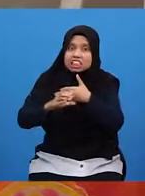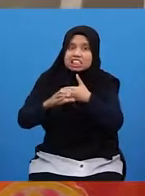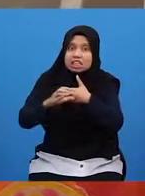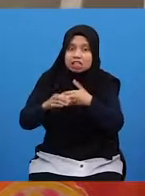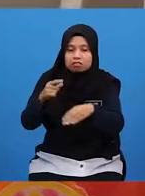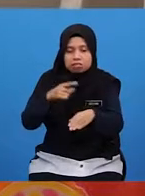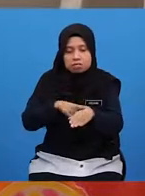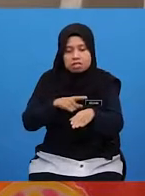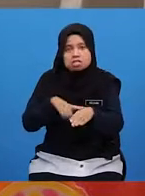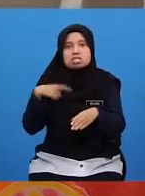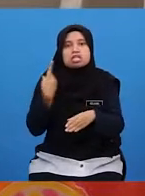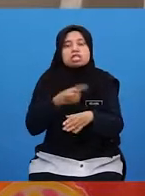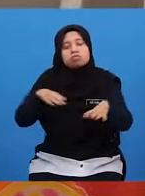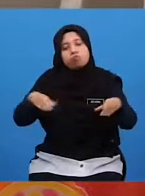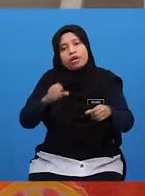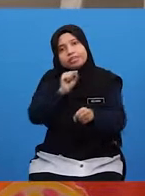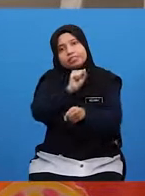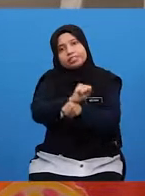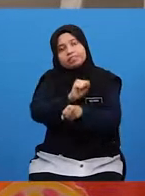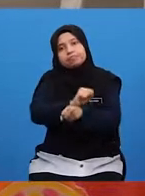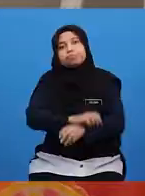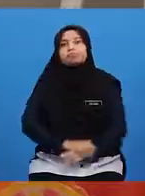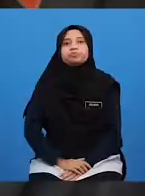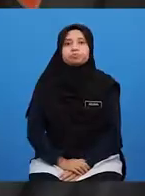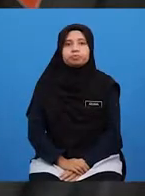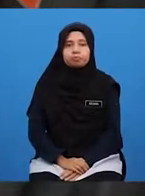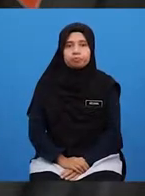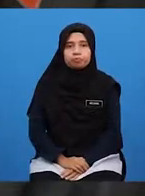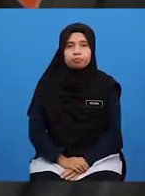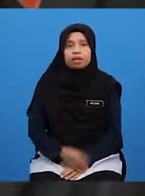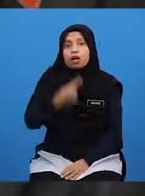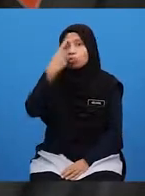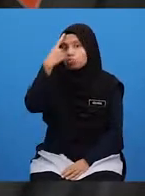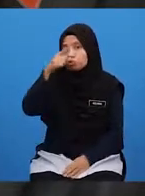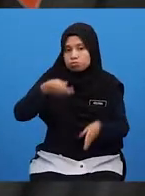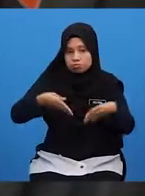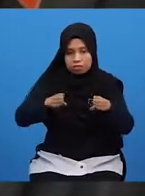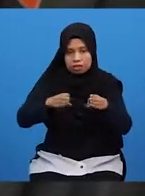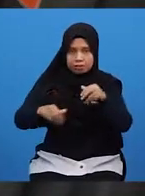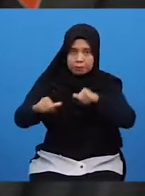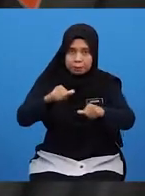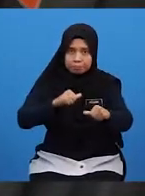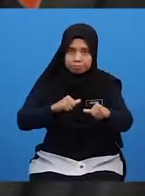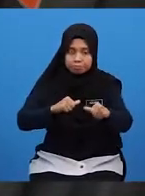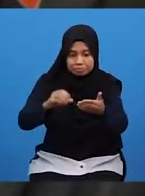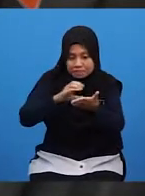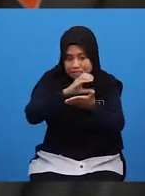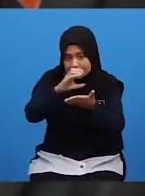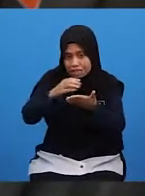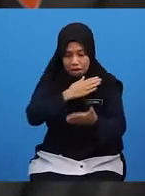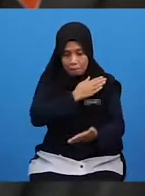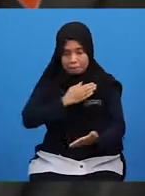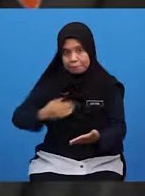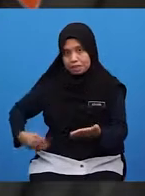berlaku ketika aktiviti mencanting dijalankan. Untuk menjalankan aktiviti mencanting batik